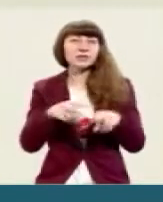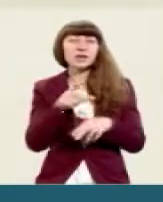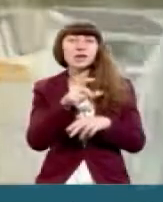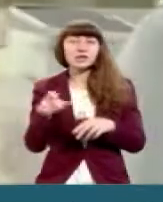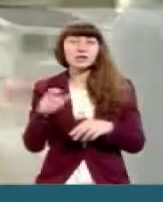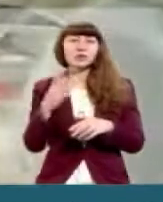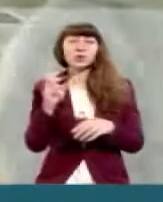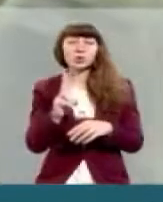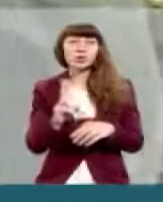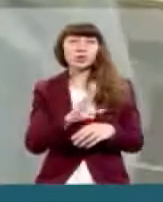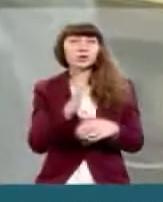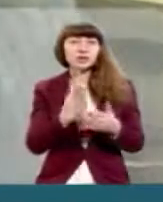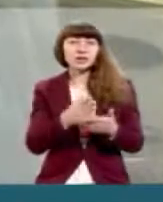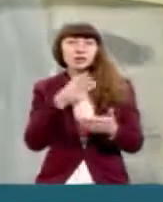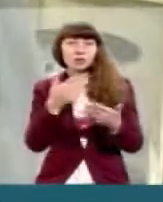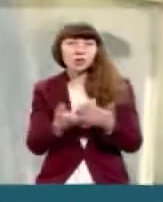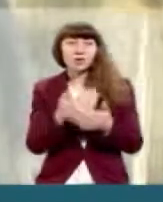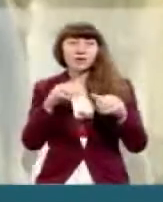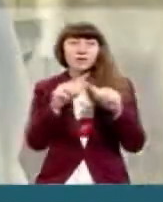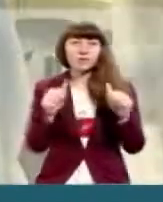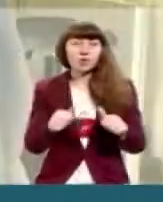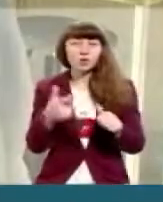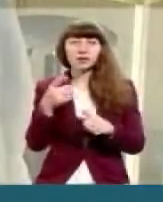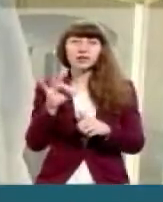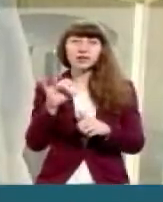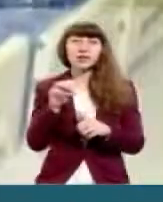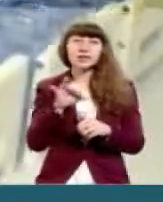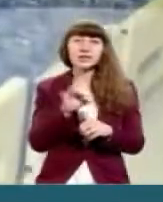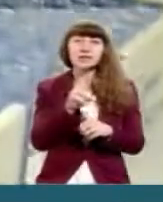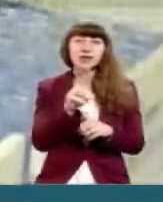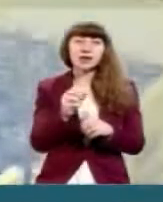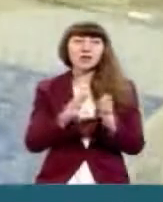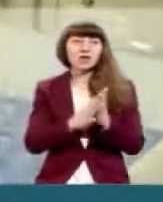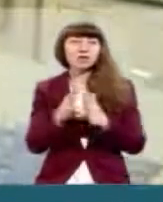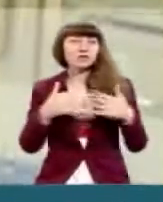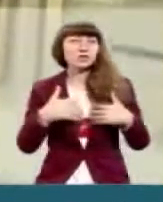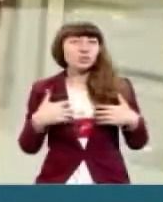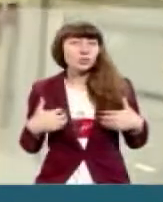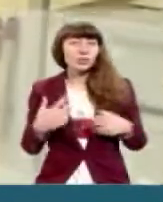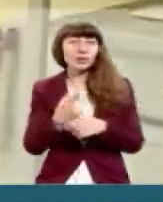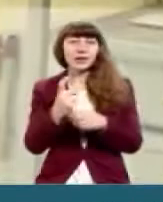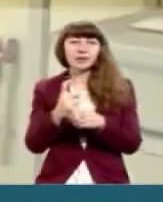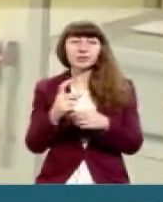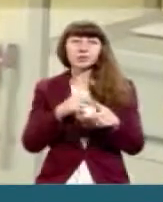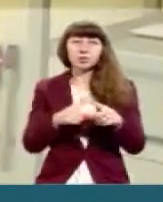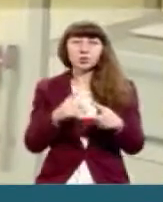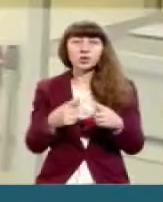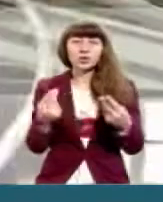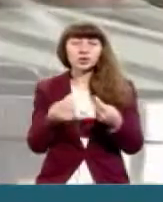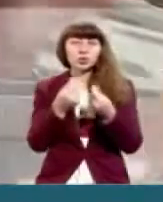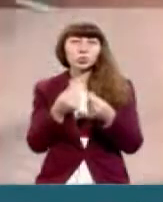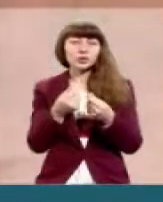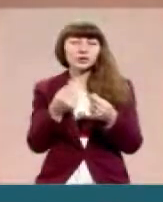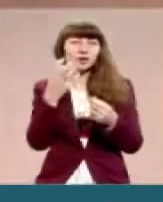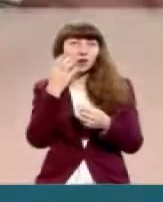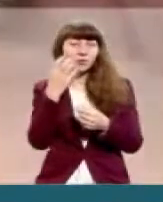специалистов, владеющих современными молекулярными методами генетической селекции четвероногих. Именно поэтому темпы искусственного